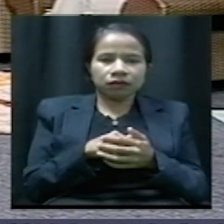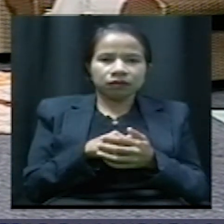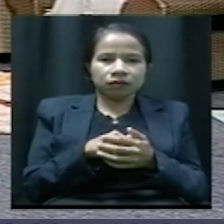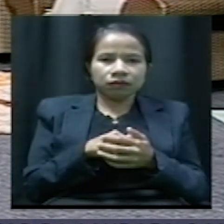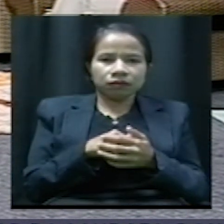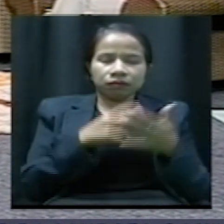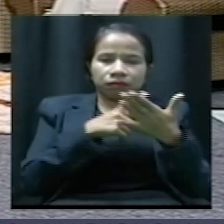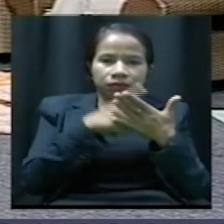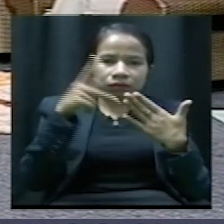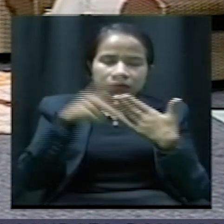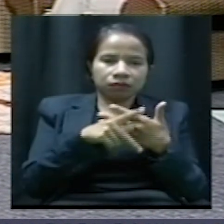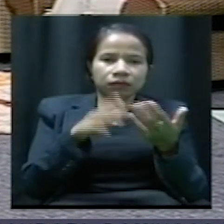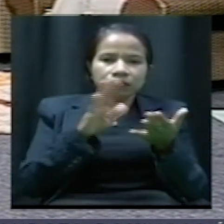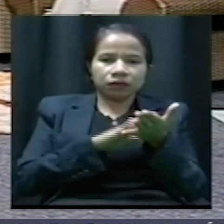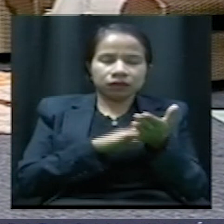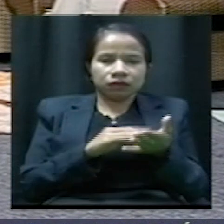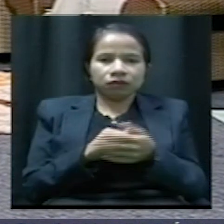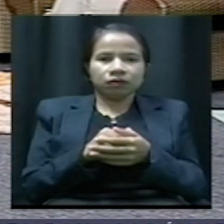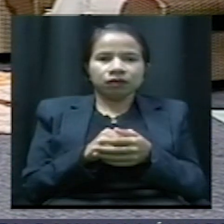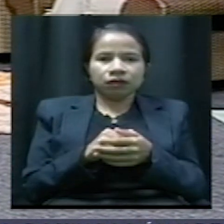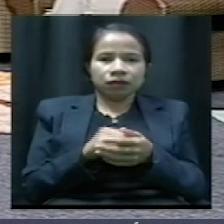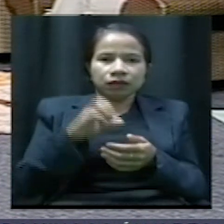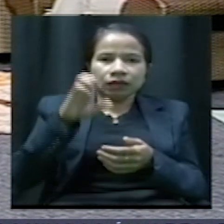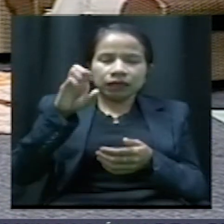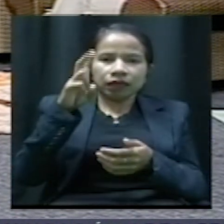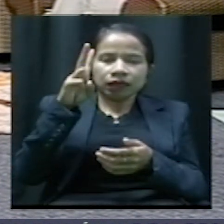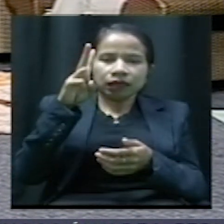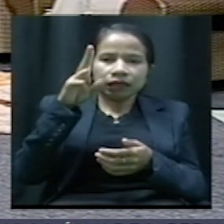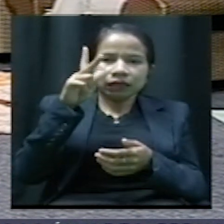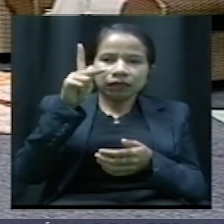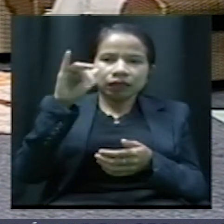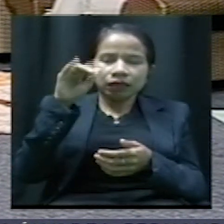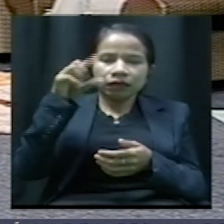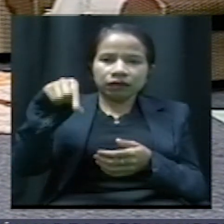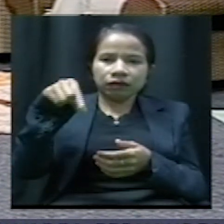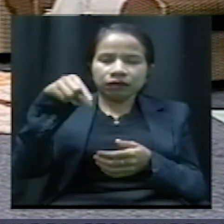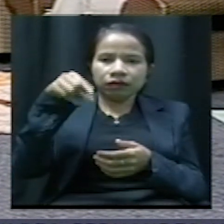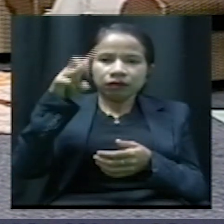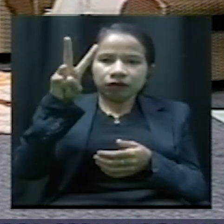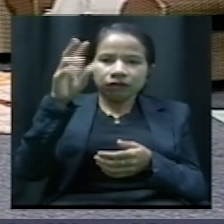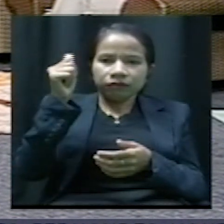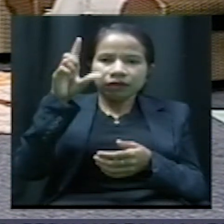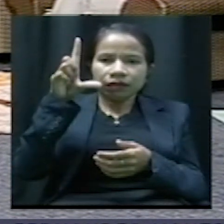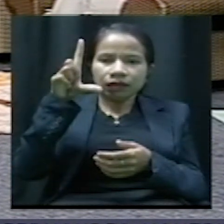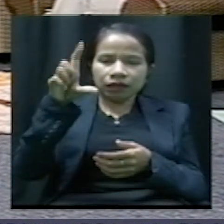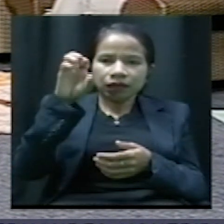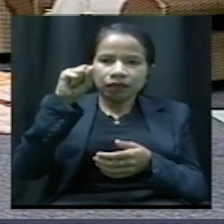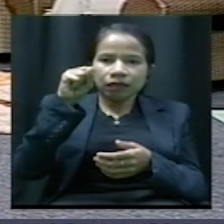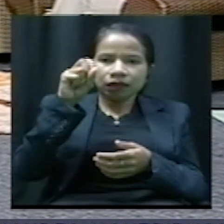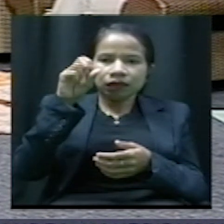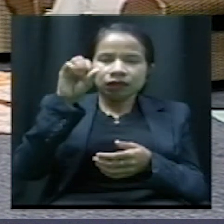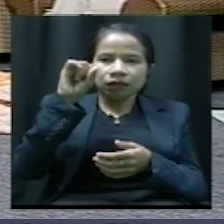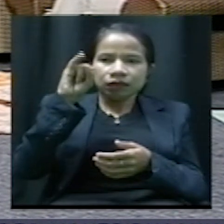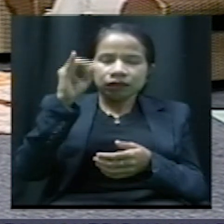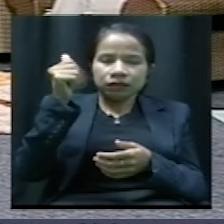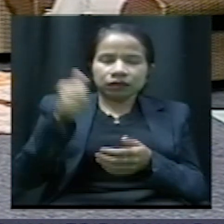program equivalencia ne be ma ministerio educação fornece to agora so forit ba fase 5 fase 5